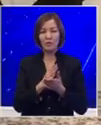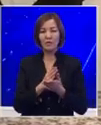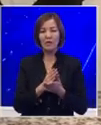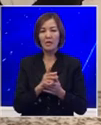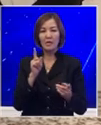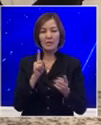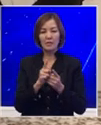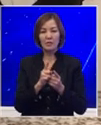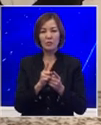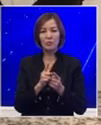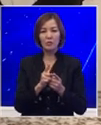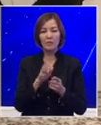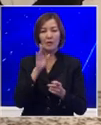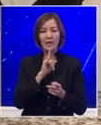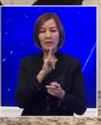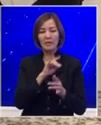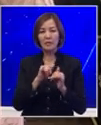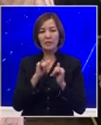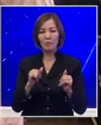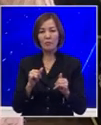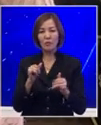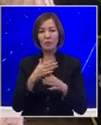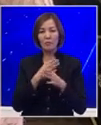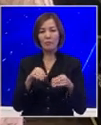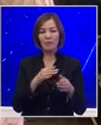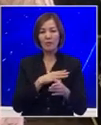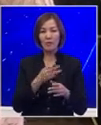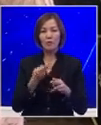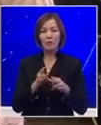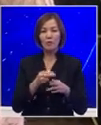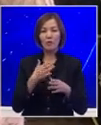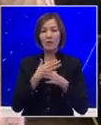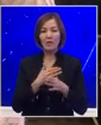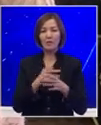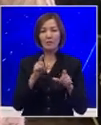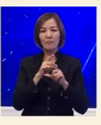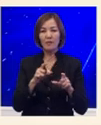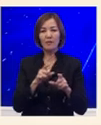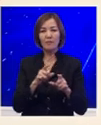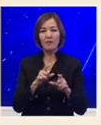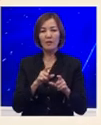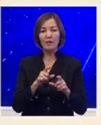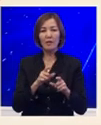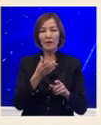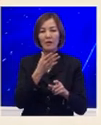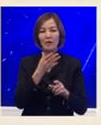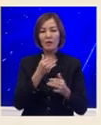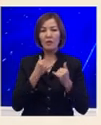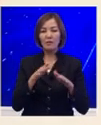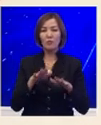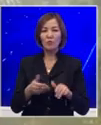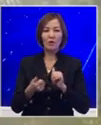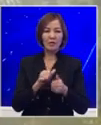өткізіп, ауданымыздағы елдердің жан-жақты дамуына үлес қосып жүр. Соның арқасында бұл мекеме қара шаңыраққа айналды, дейді Гүлжамал